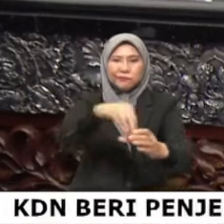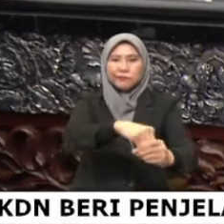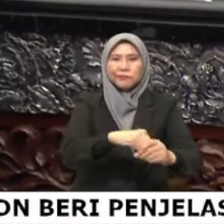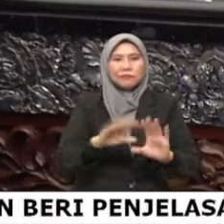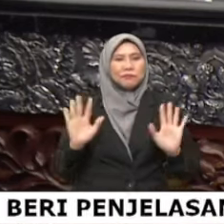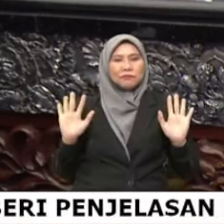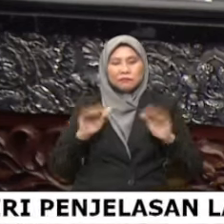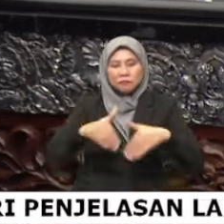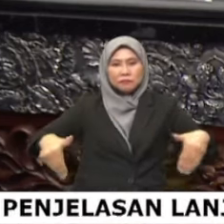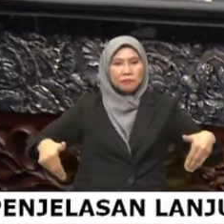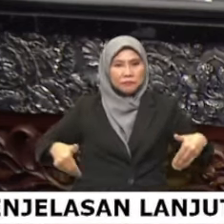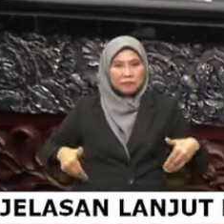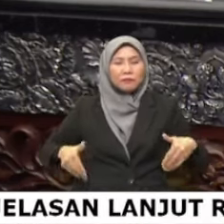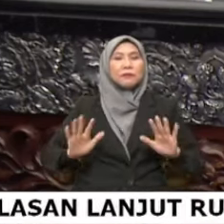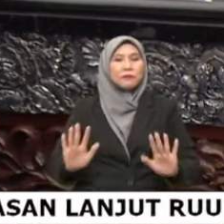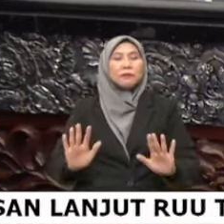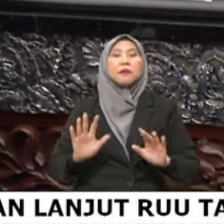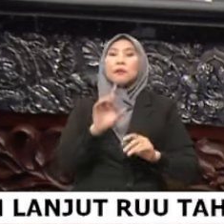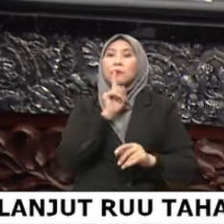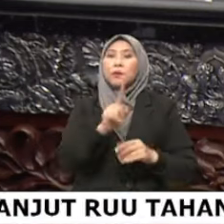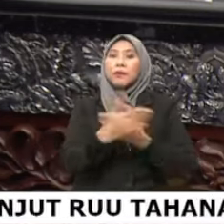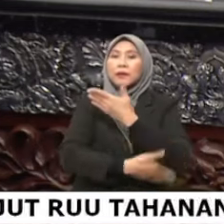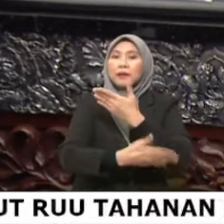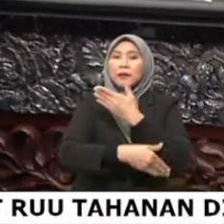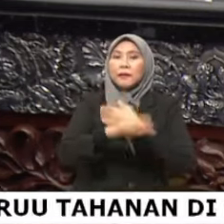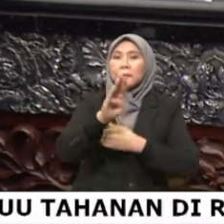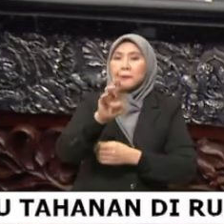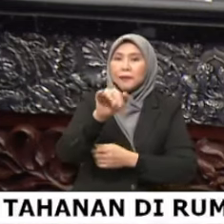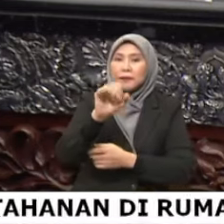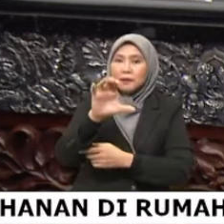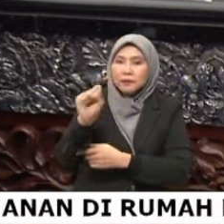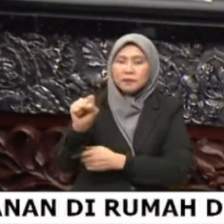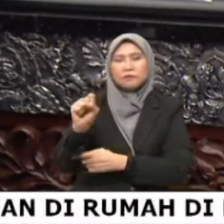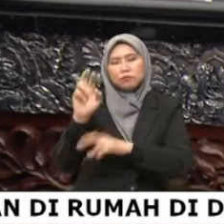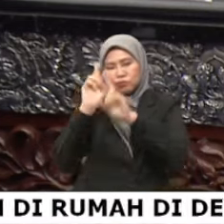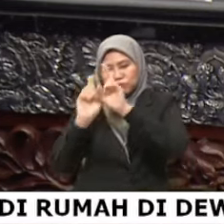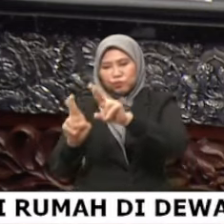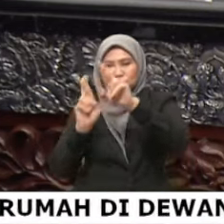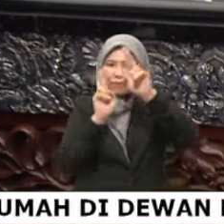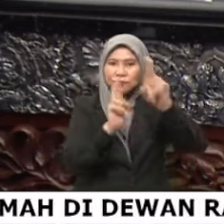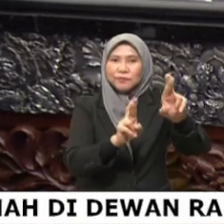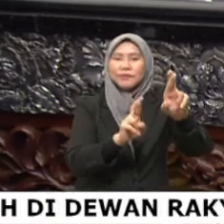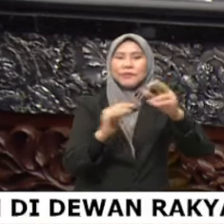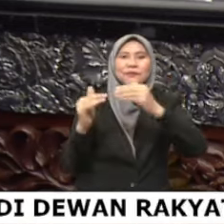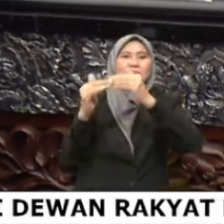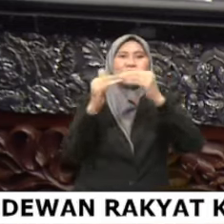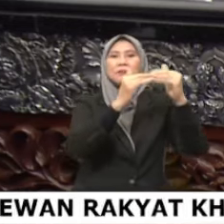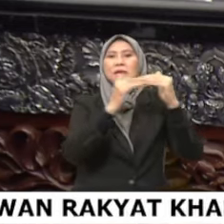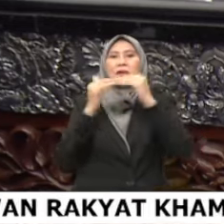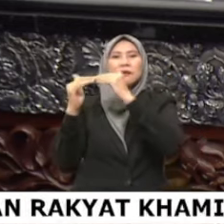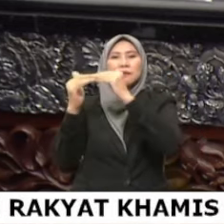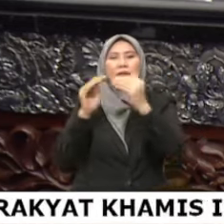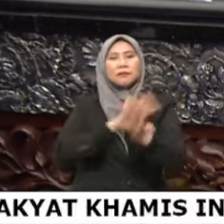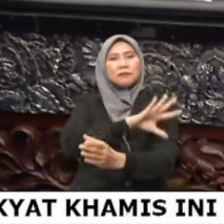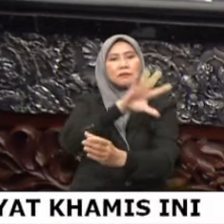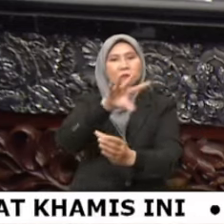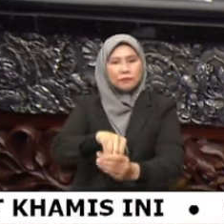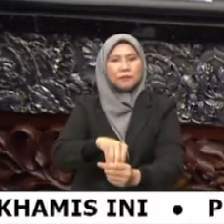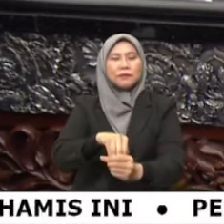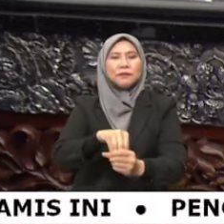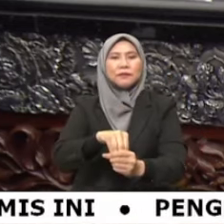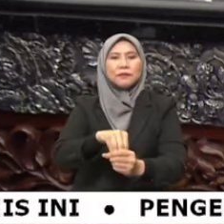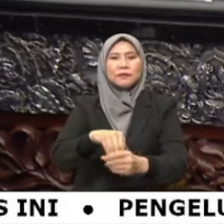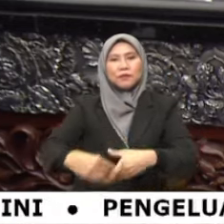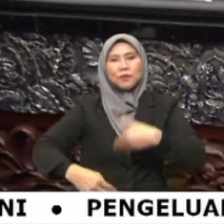negara-negara anggota BRICS. Negara-negara BRICS mengutamakan prinsip saling menghormati, kesaksamaan dan keterangkuman